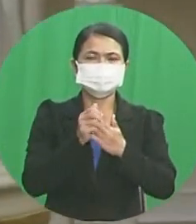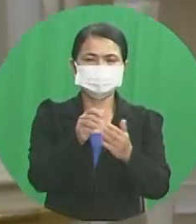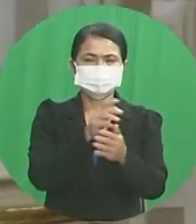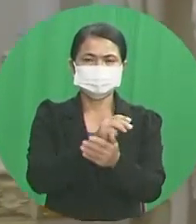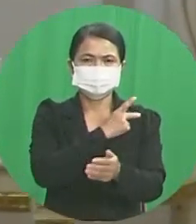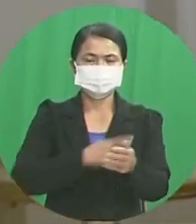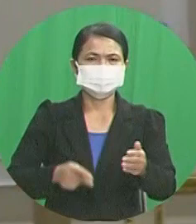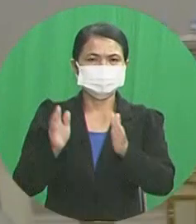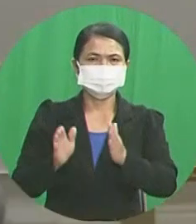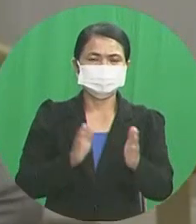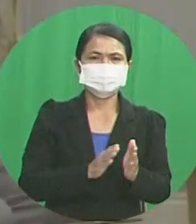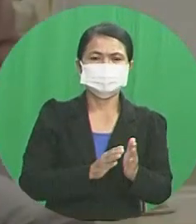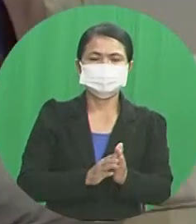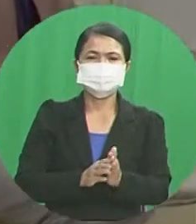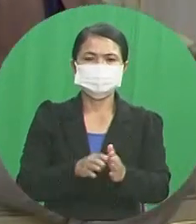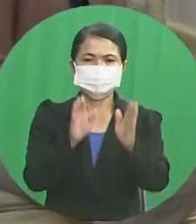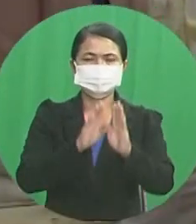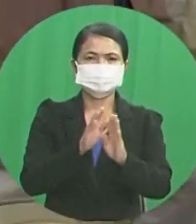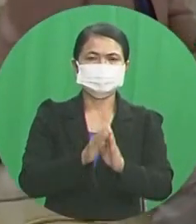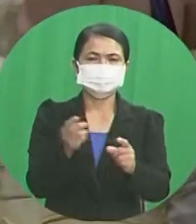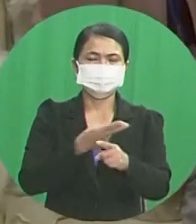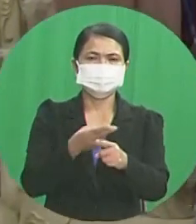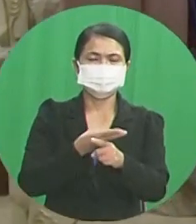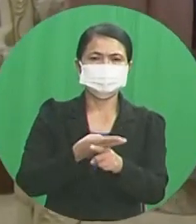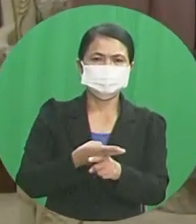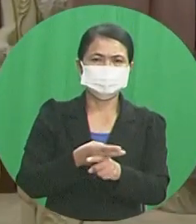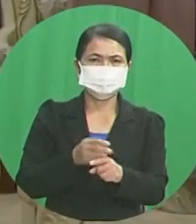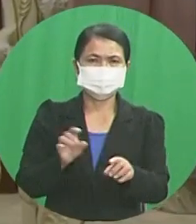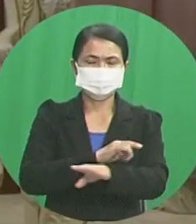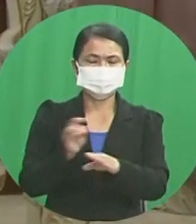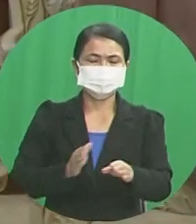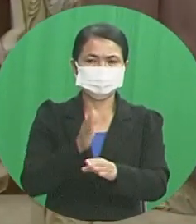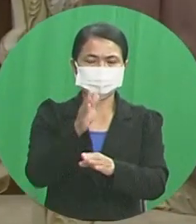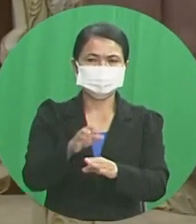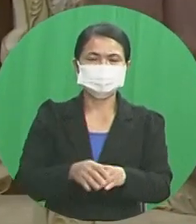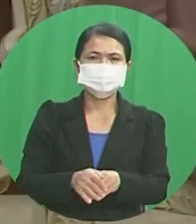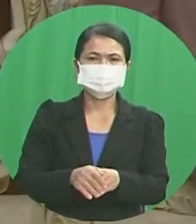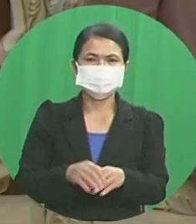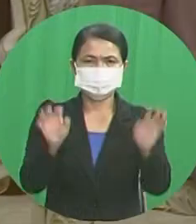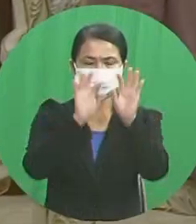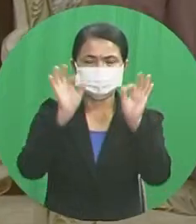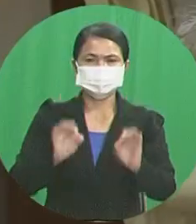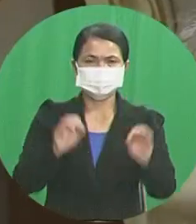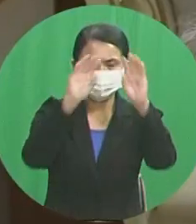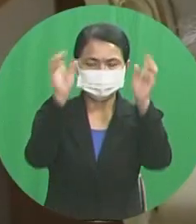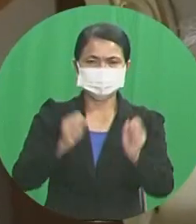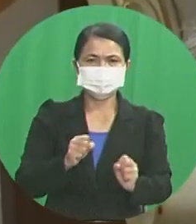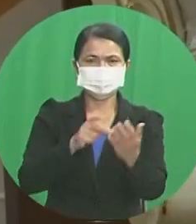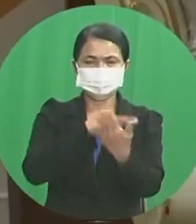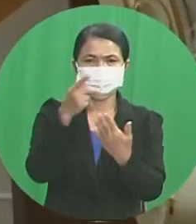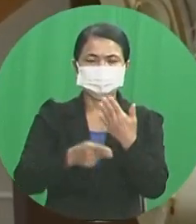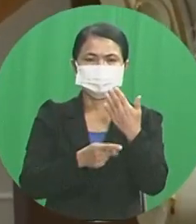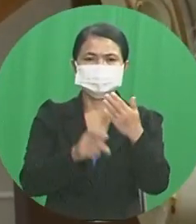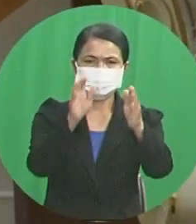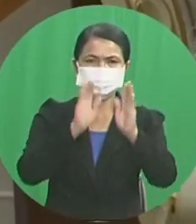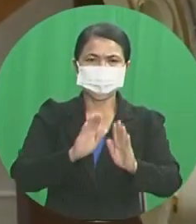ជាបានរៀបចំនិងកំពុងជំរុញដាក់ឲ្យអនុវត្តនាពេលឆាប់ៗខាងមុខនេះនៅក្របខ័ណ្ឌយុទ្ធសាស្ត្រនិងកម្មវិធីស្ដារនិ